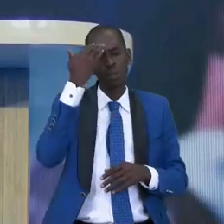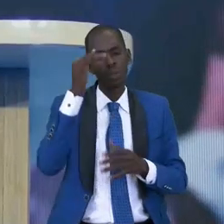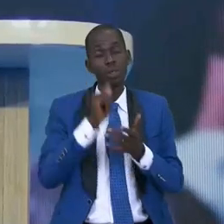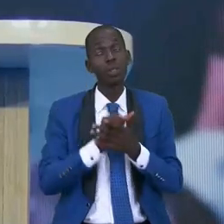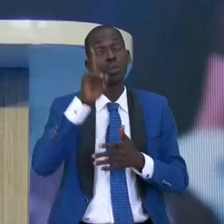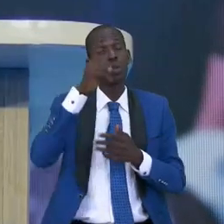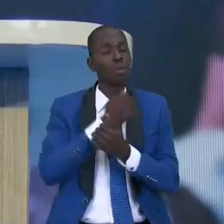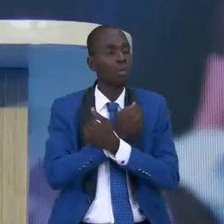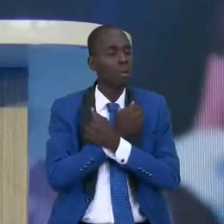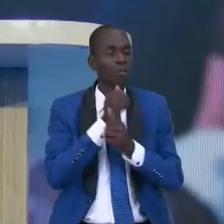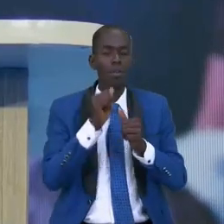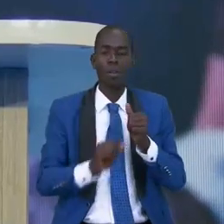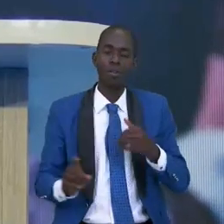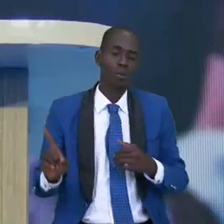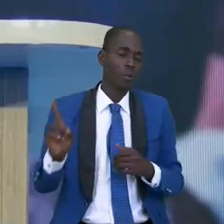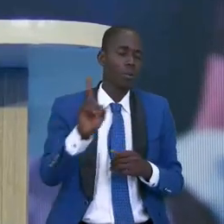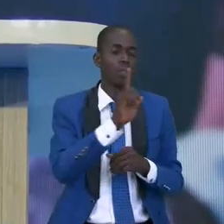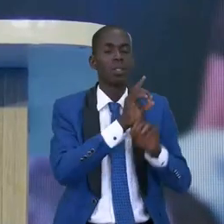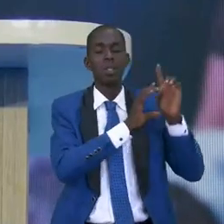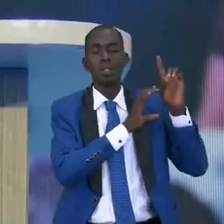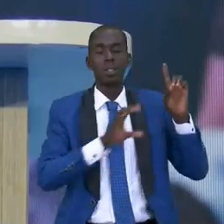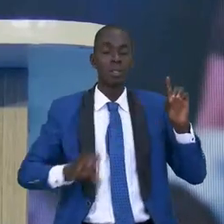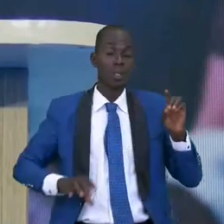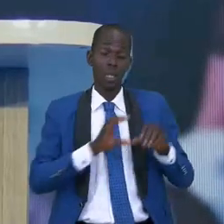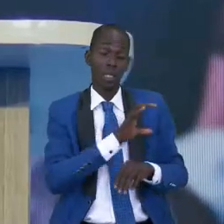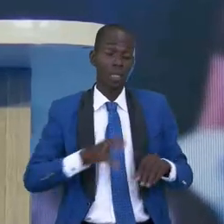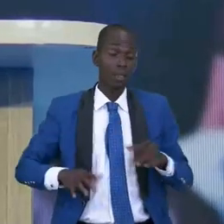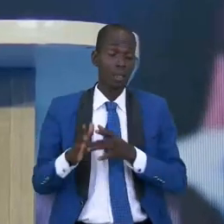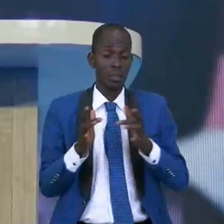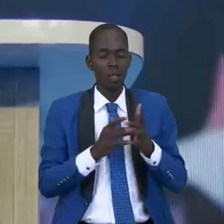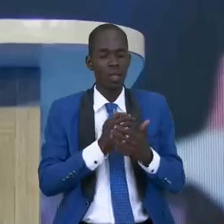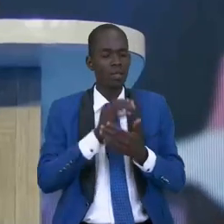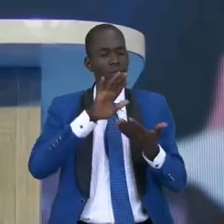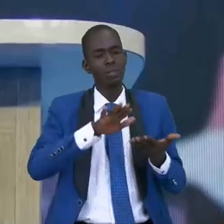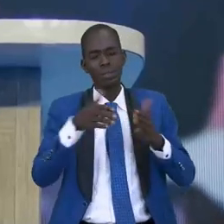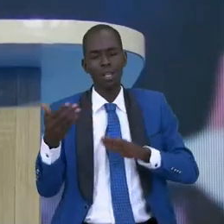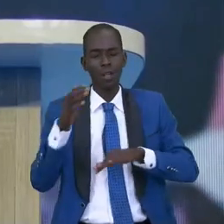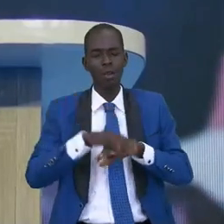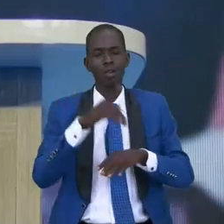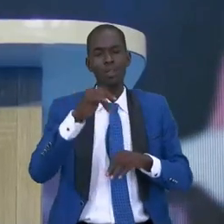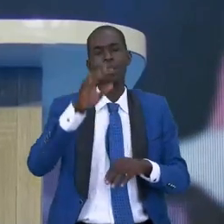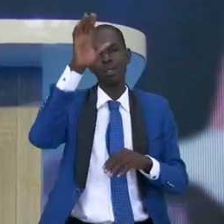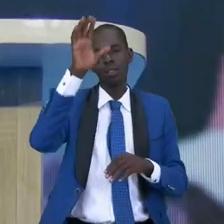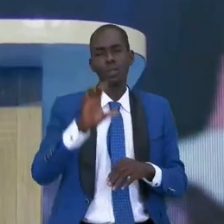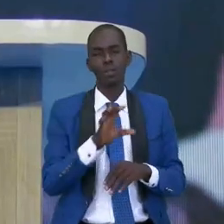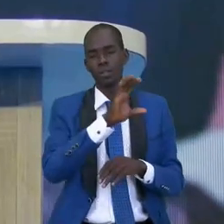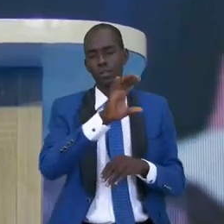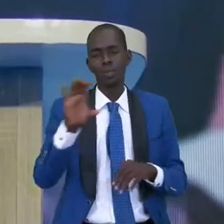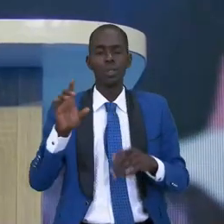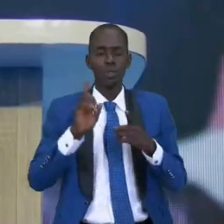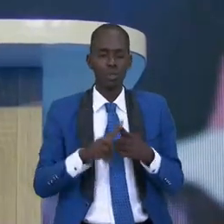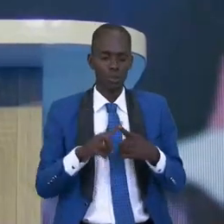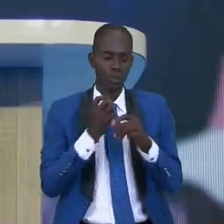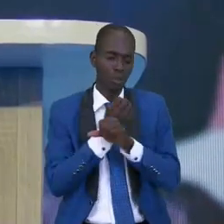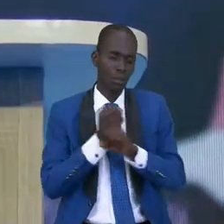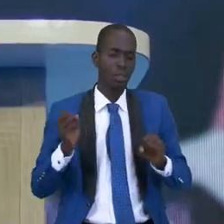que tu aimes tout le monde. Christ Jésus, tu es mort à la croix afin